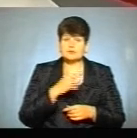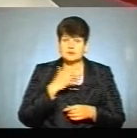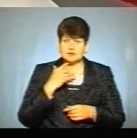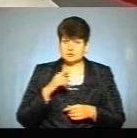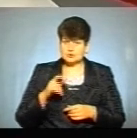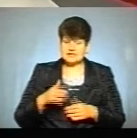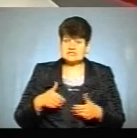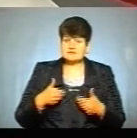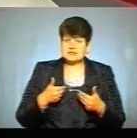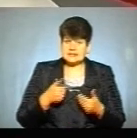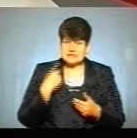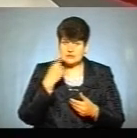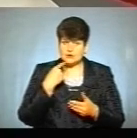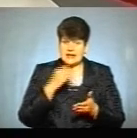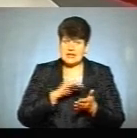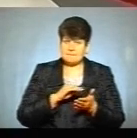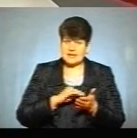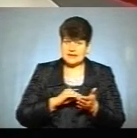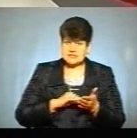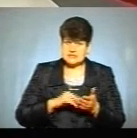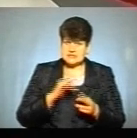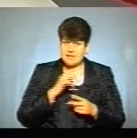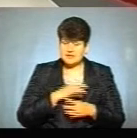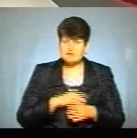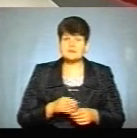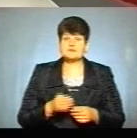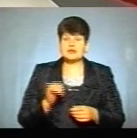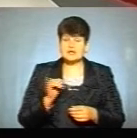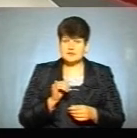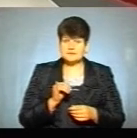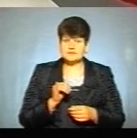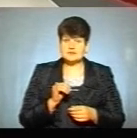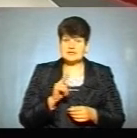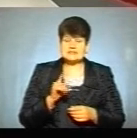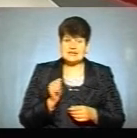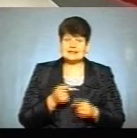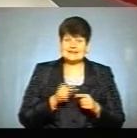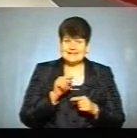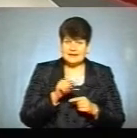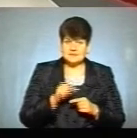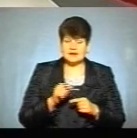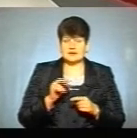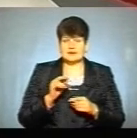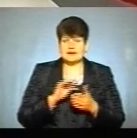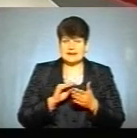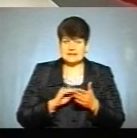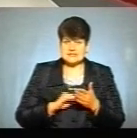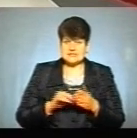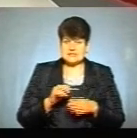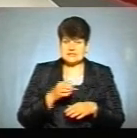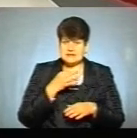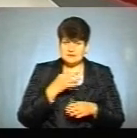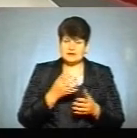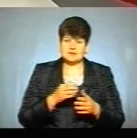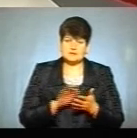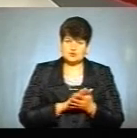саме звертається за індивідуальними рецептами, знову ж таки, за цими рецептами, які дають безкоштовне право отримувати